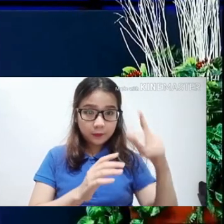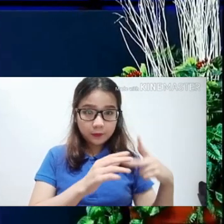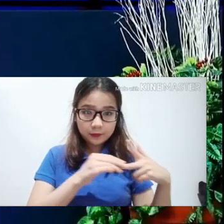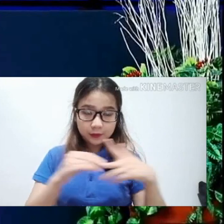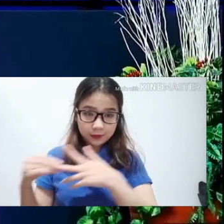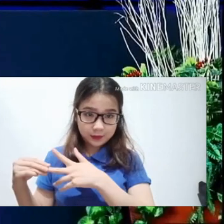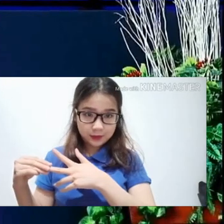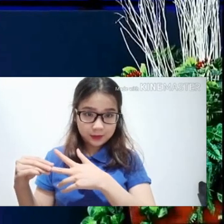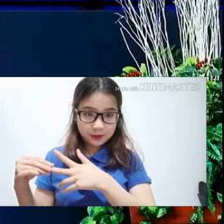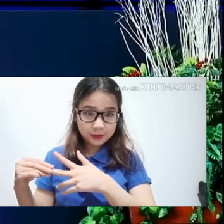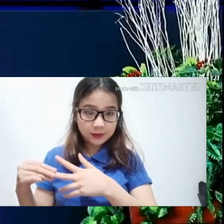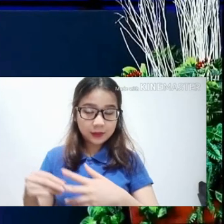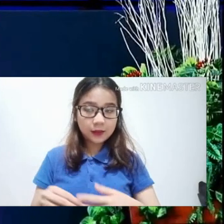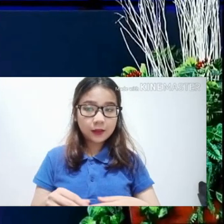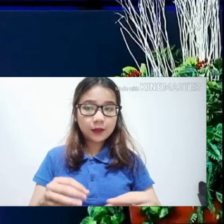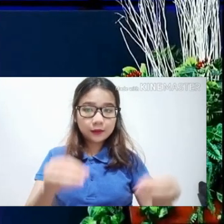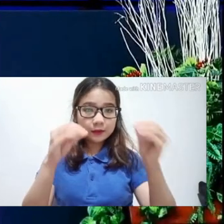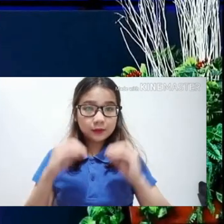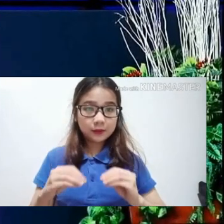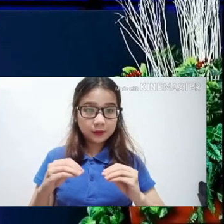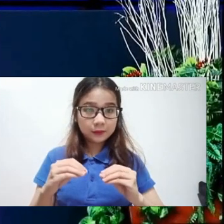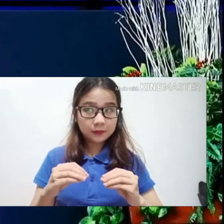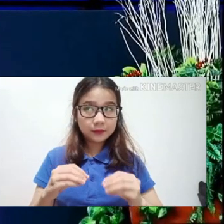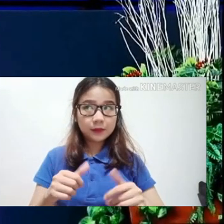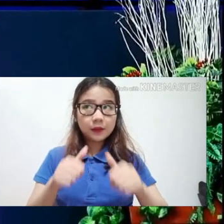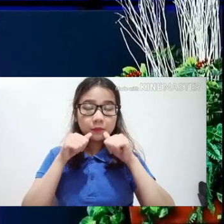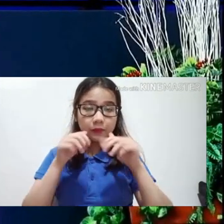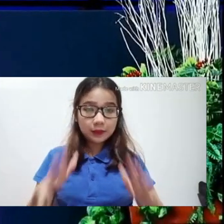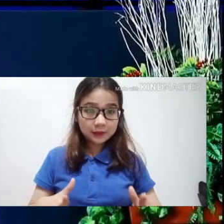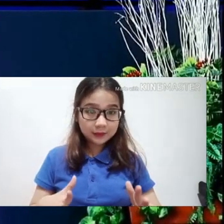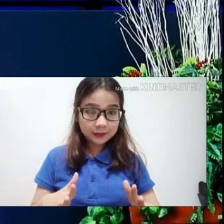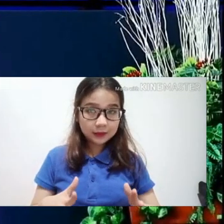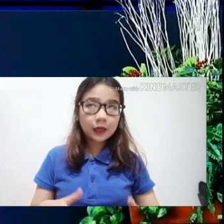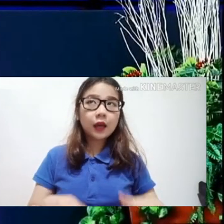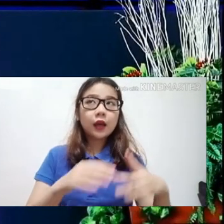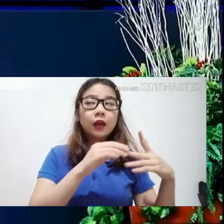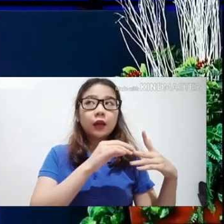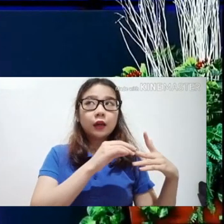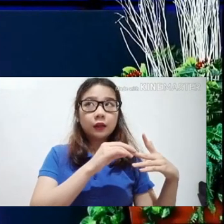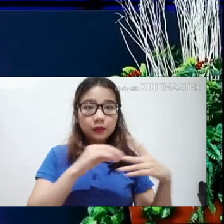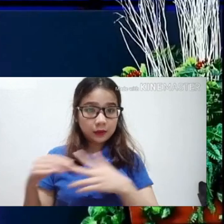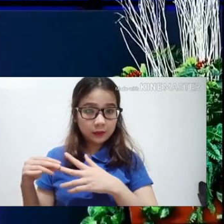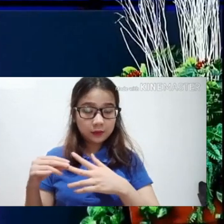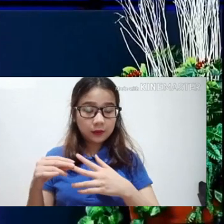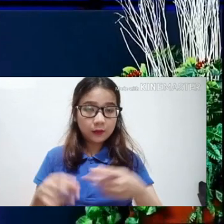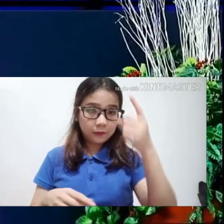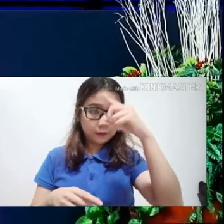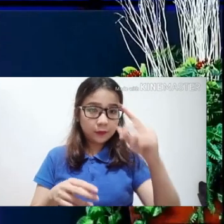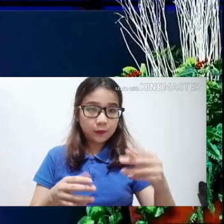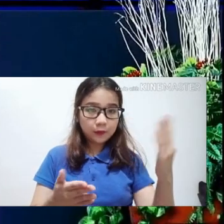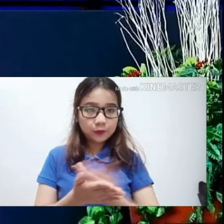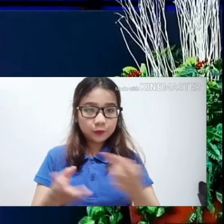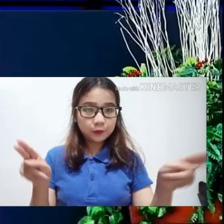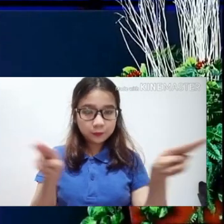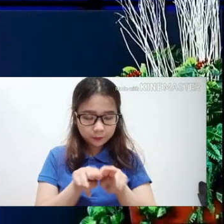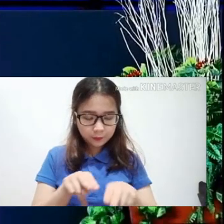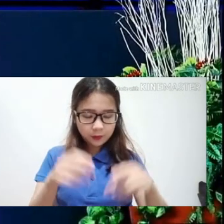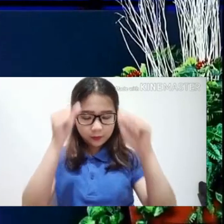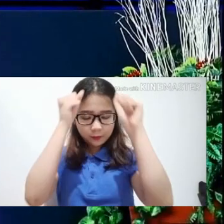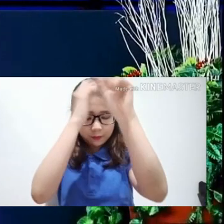atin at ang pagkakaloob ng ating mga pangangailangan. At gabay pa as we face this new normal.